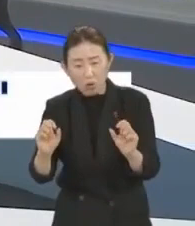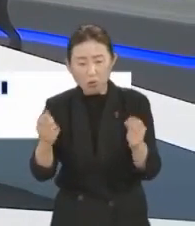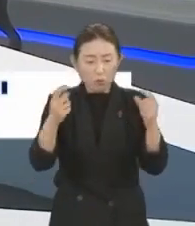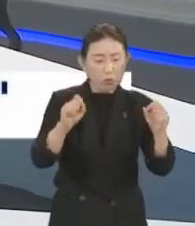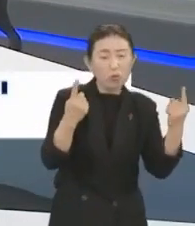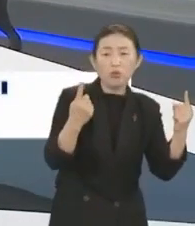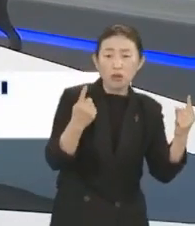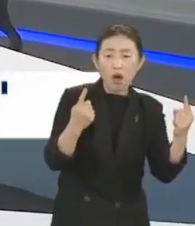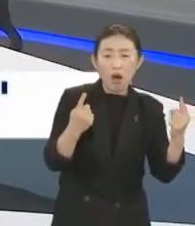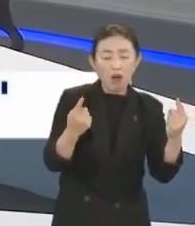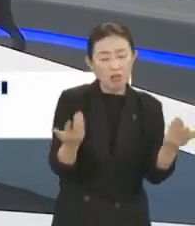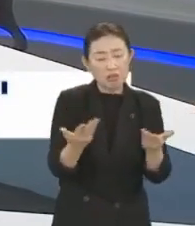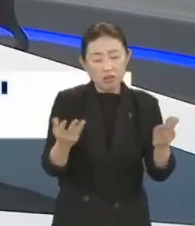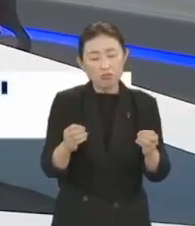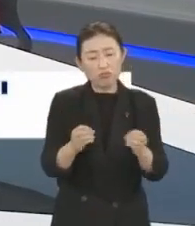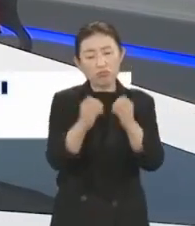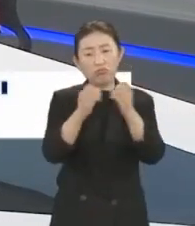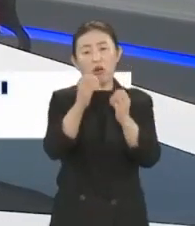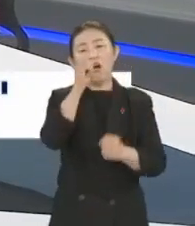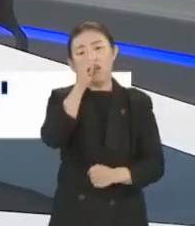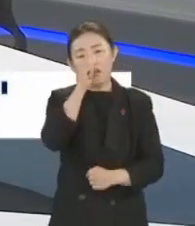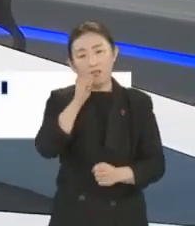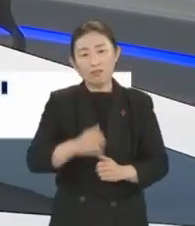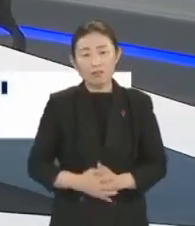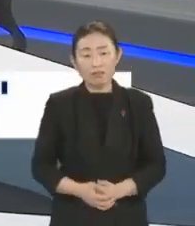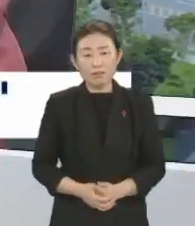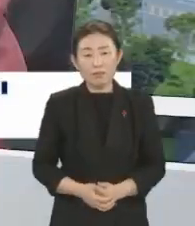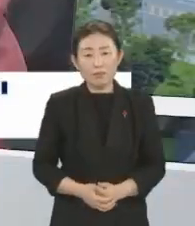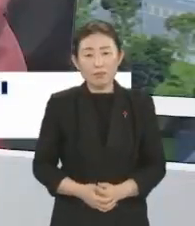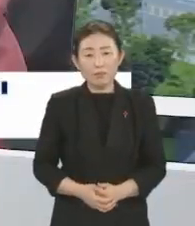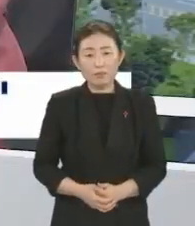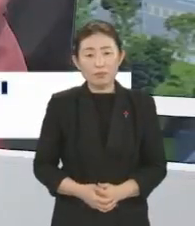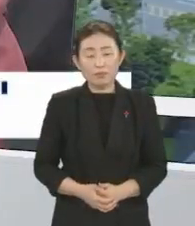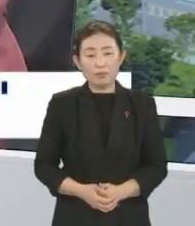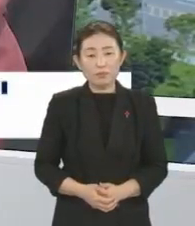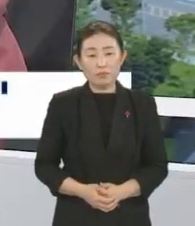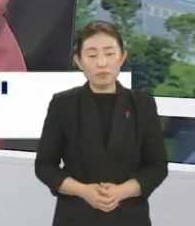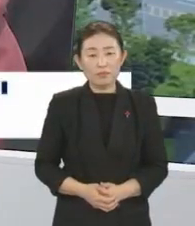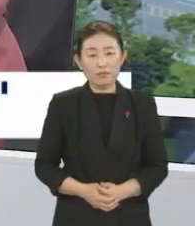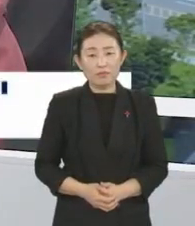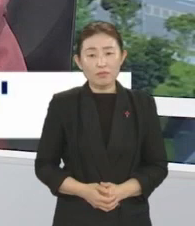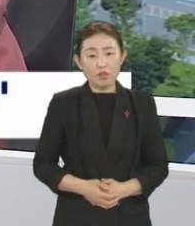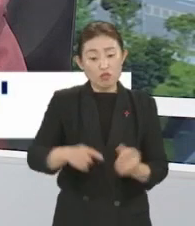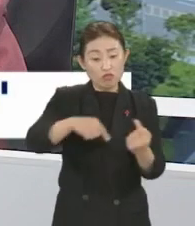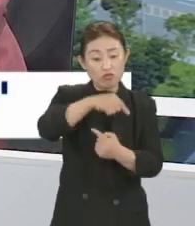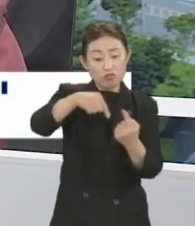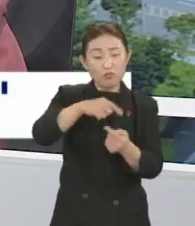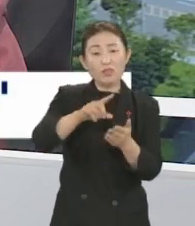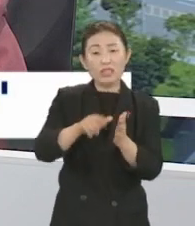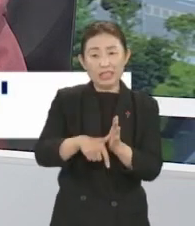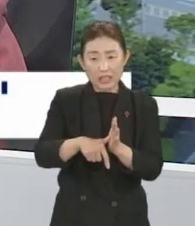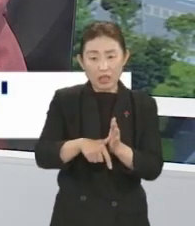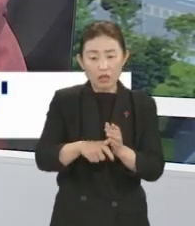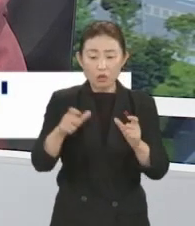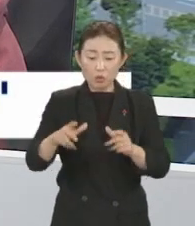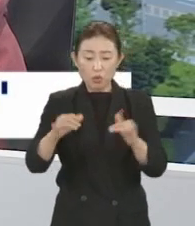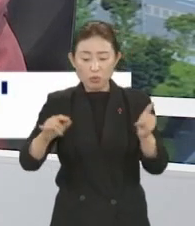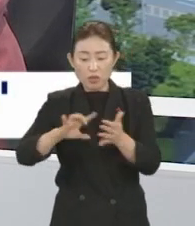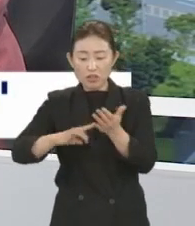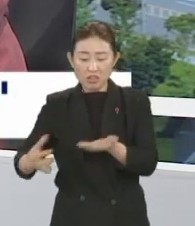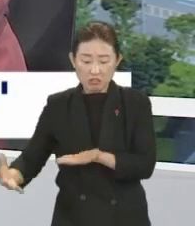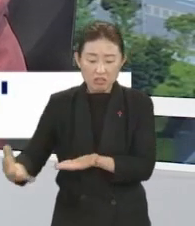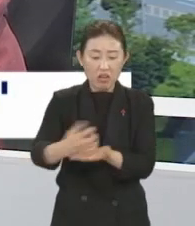그런 그 업무들이 많이 이루어졌다. 그런데 이 공공기관들을 운영을 하는 데 있어서는 도민들의